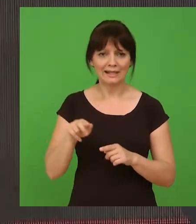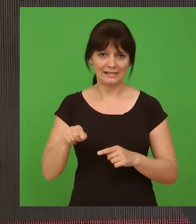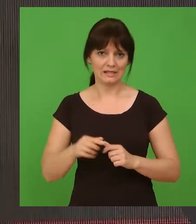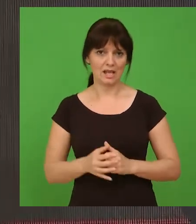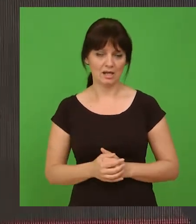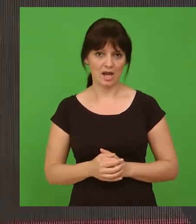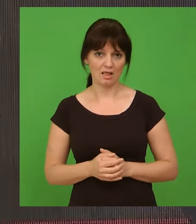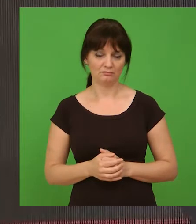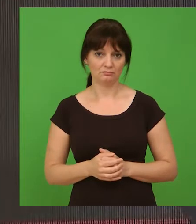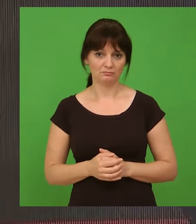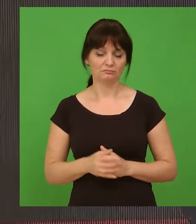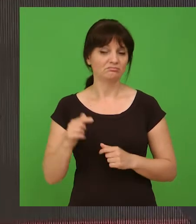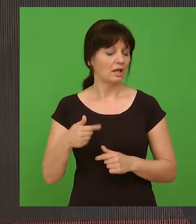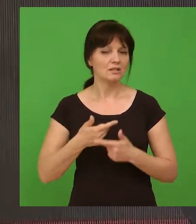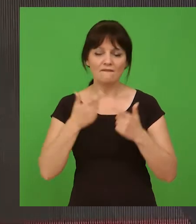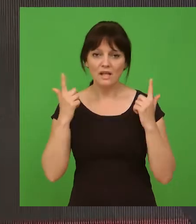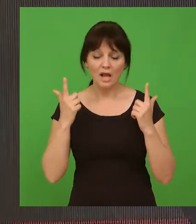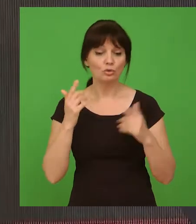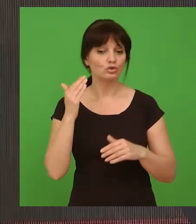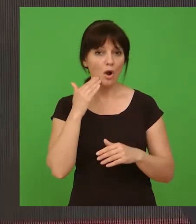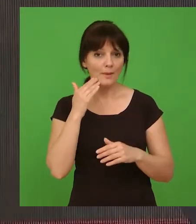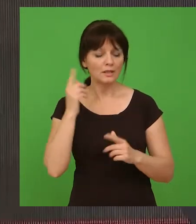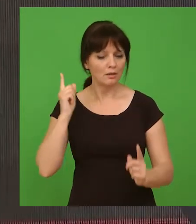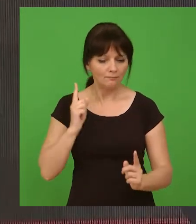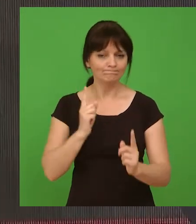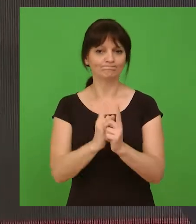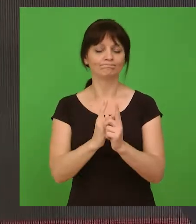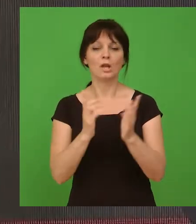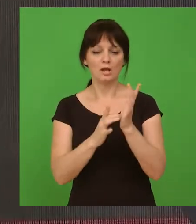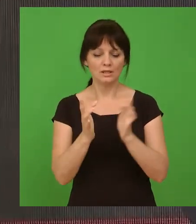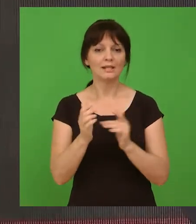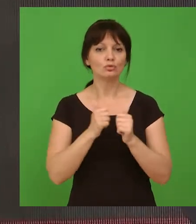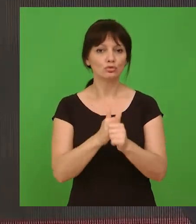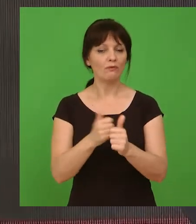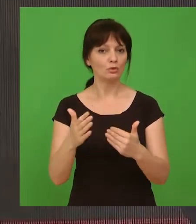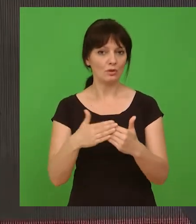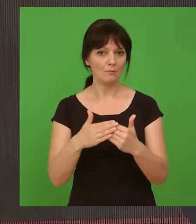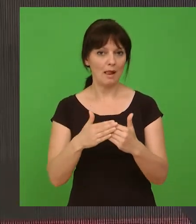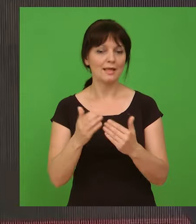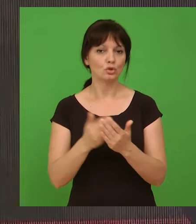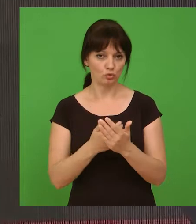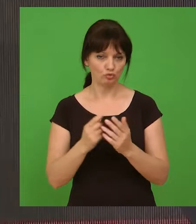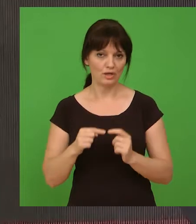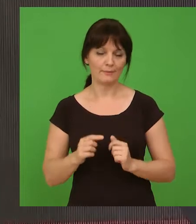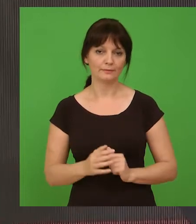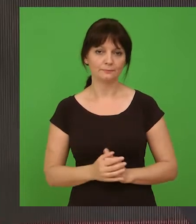Ez világossá tette, hogy Amerika ki fog állni Krisztus követői mellett a szükség órájában.